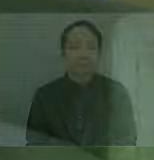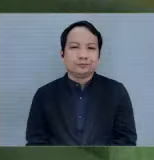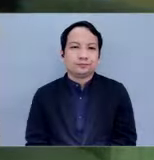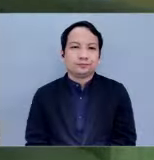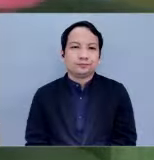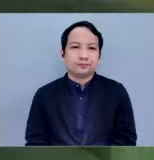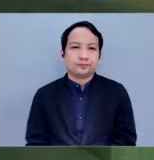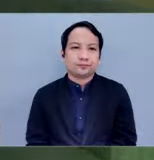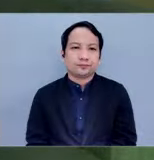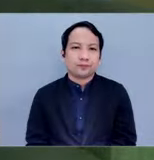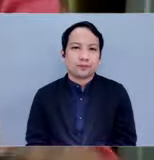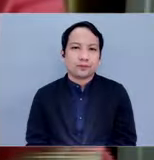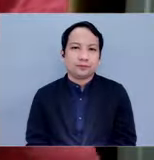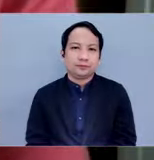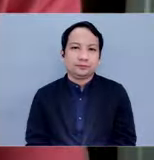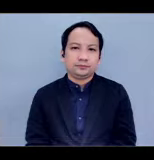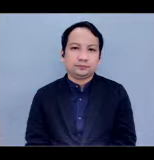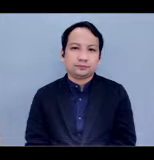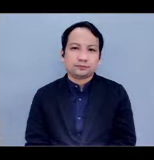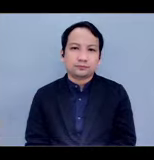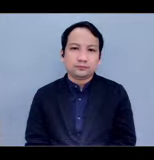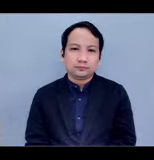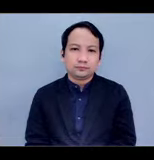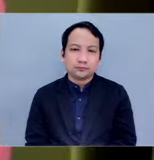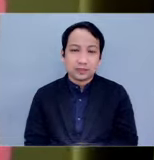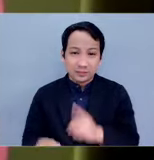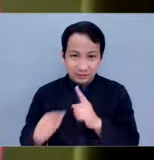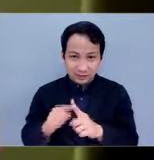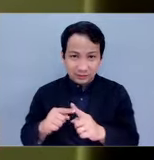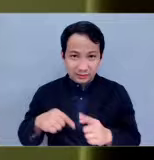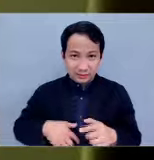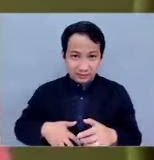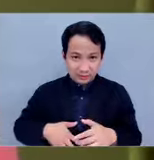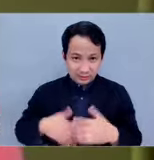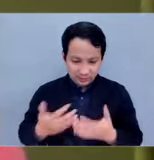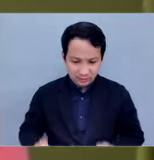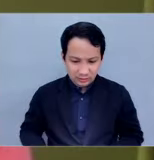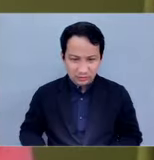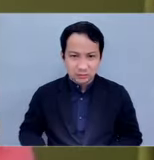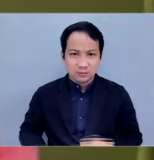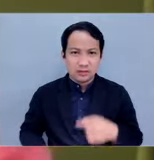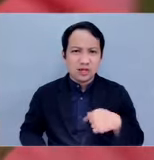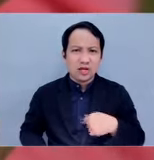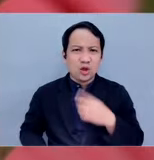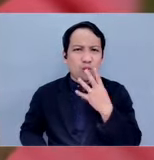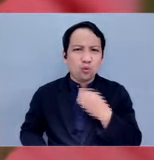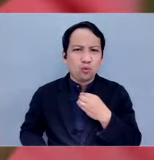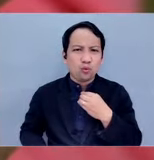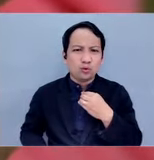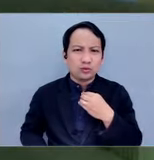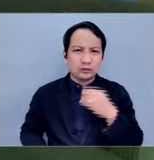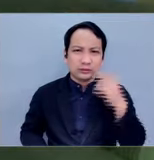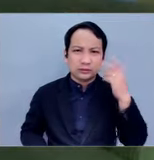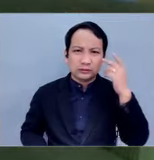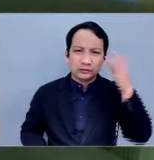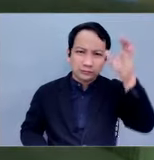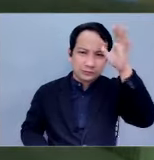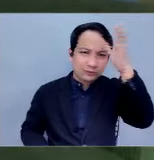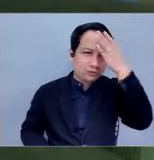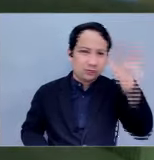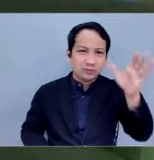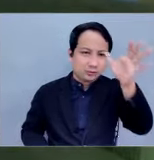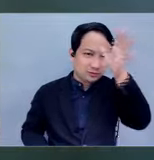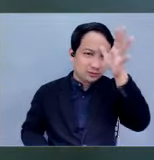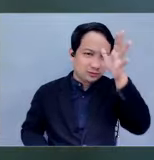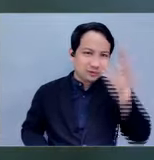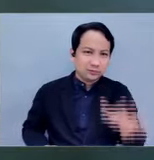Sis, ang laki ng problema ko. Positive buntis ako. Kaya lang hindi ko alam kung si Kevin or Nathan ang ama ng anak ko. Nakakaloka ka